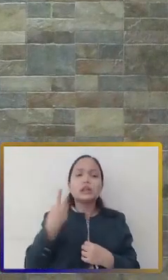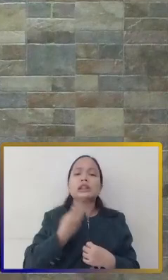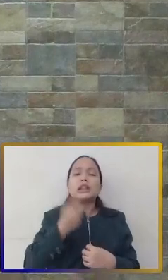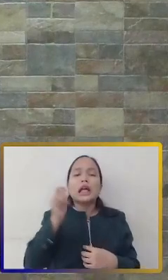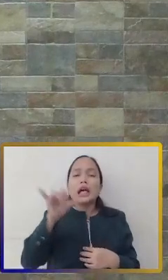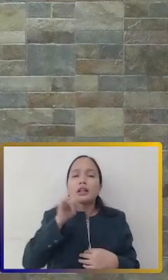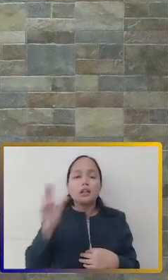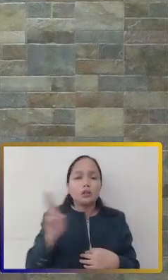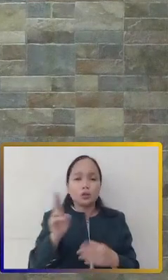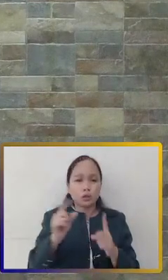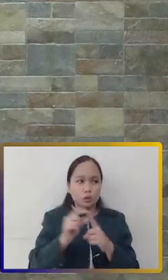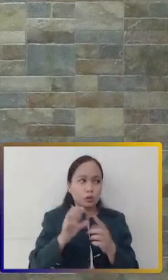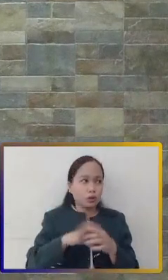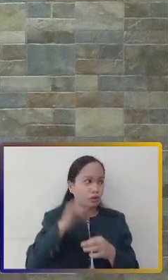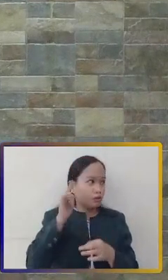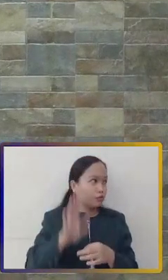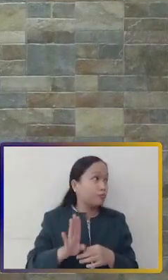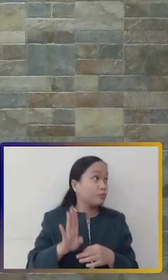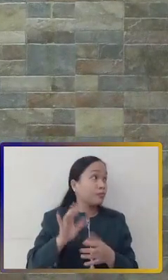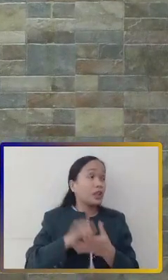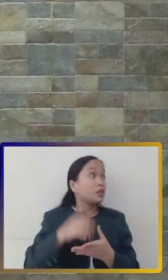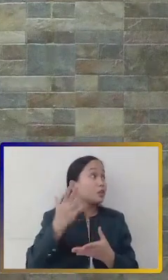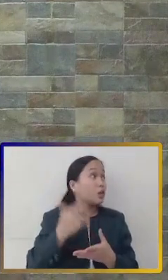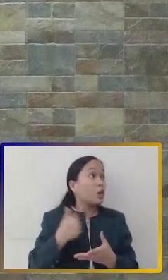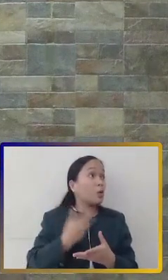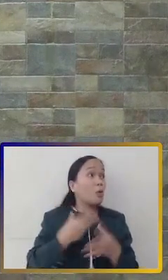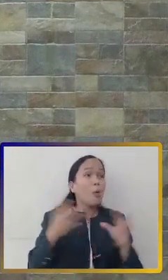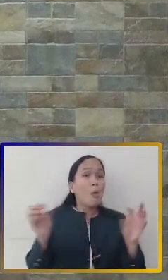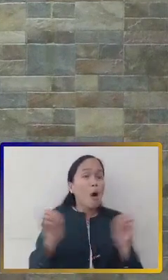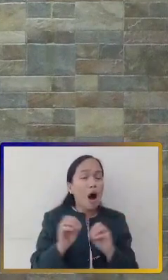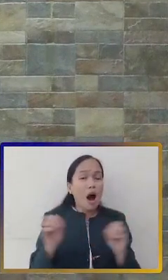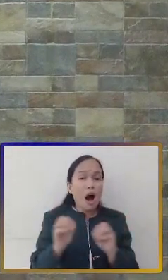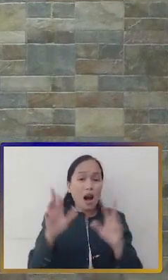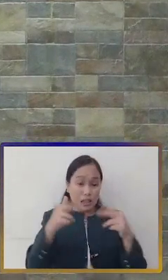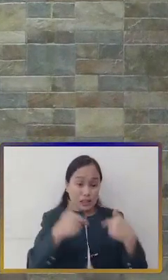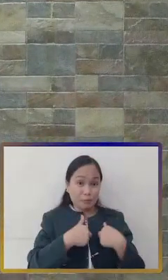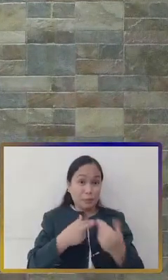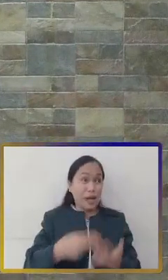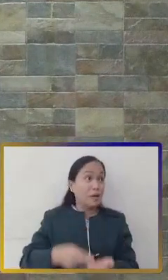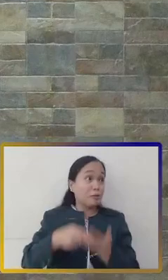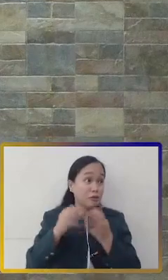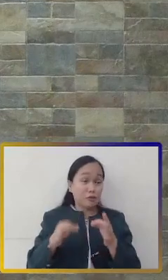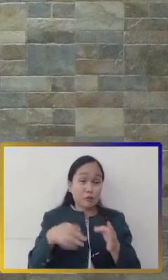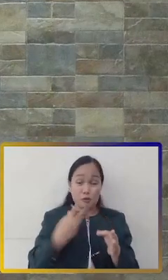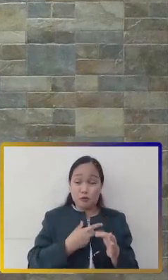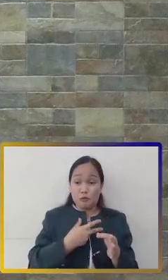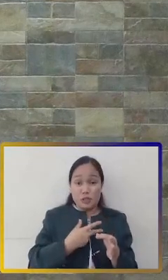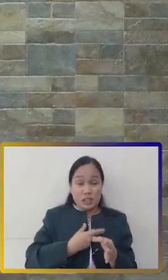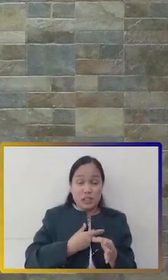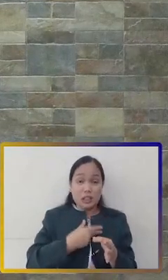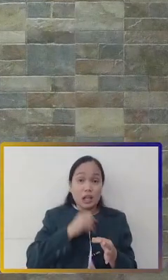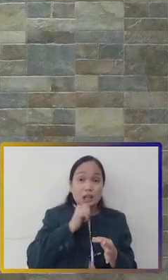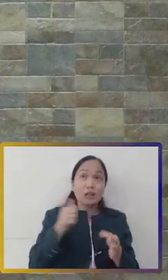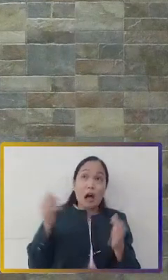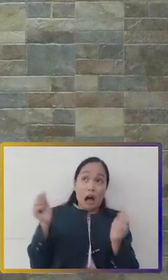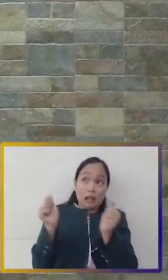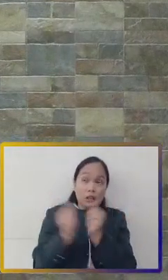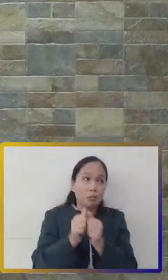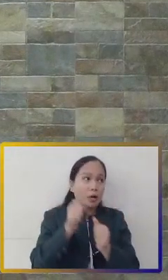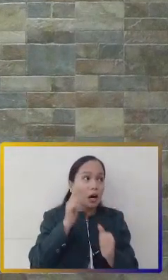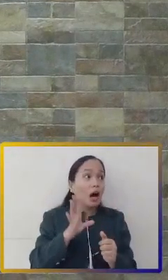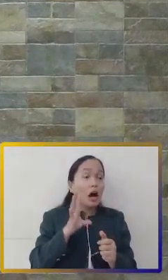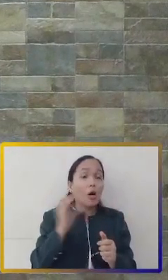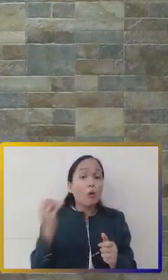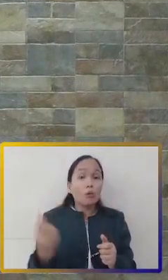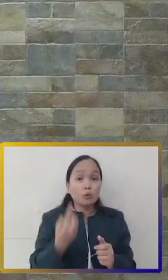Diyos. Wala naman tayong matatanggap na tulong kung hindi makikialam ang Diyos. And the only way